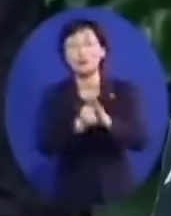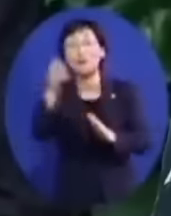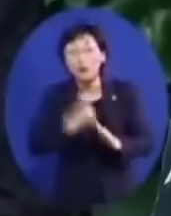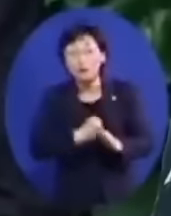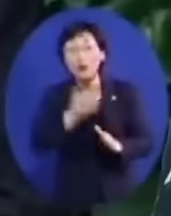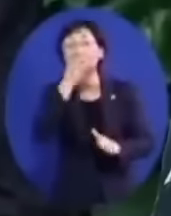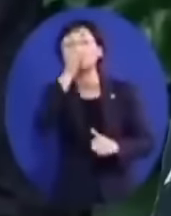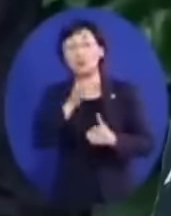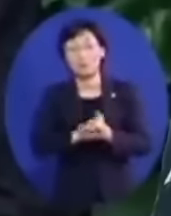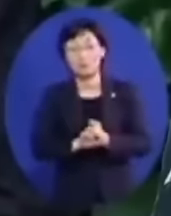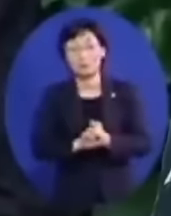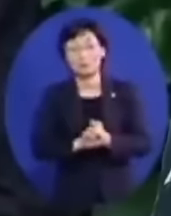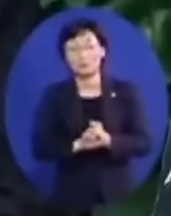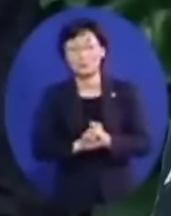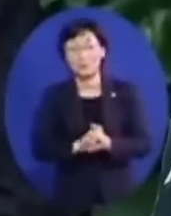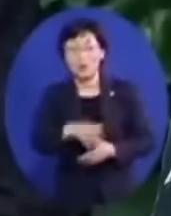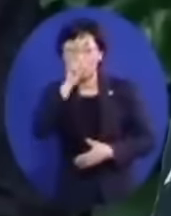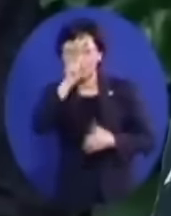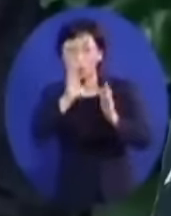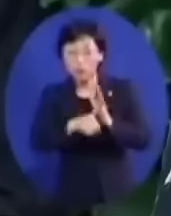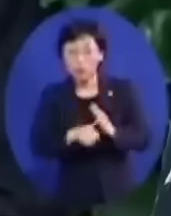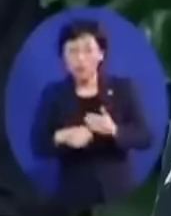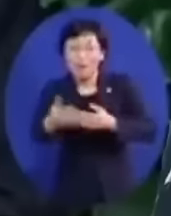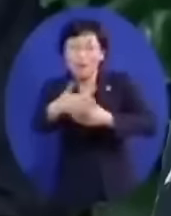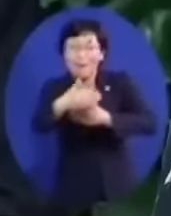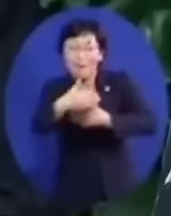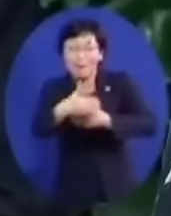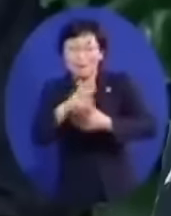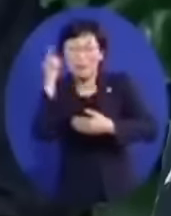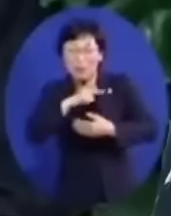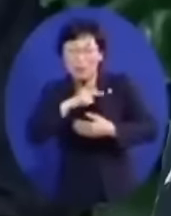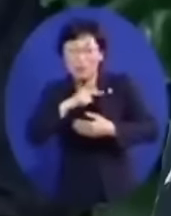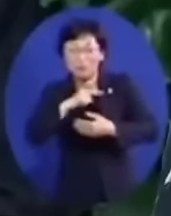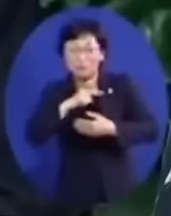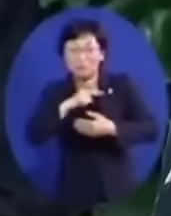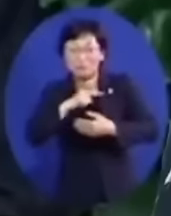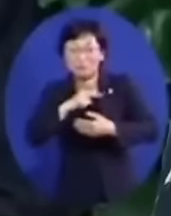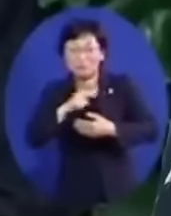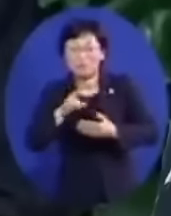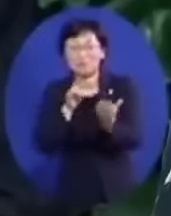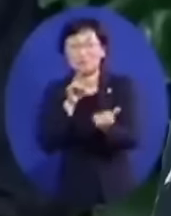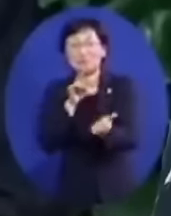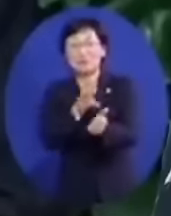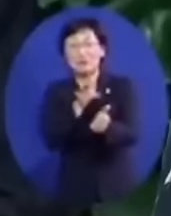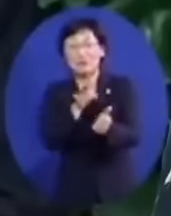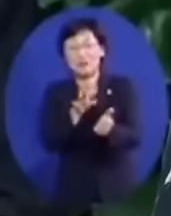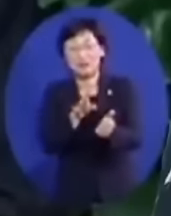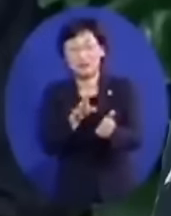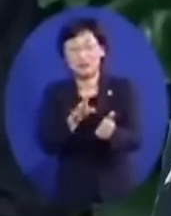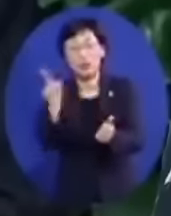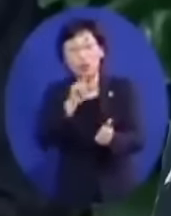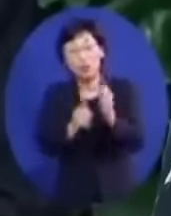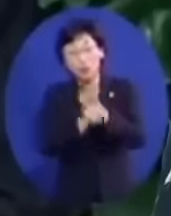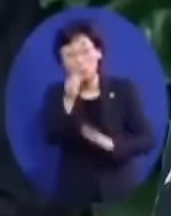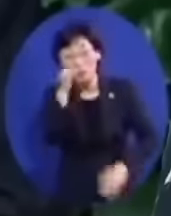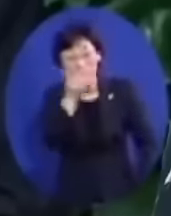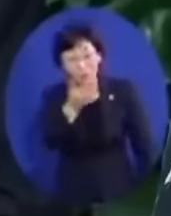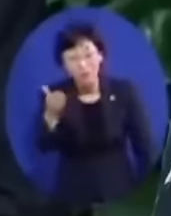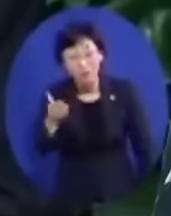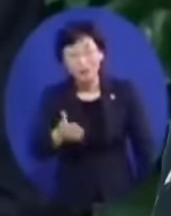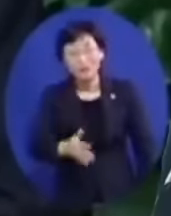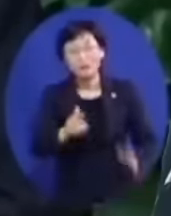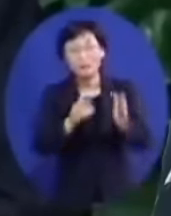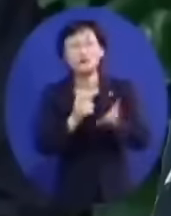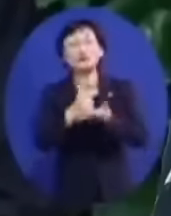있죠. 좋을 때는 품어주시고 조금 나쁘다고 발길로 차버리면 우리 무슨 소망이 있겠습니까?